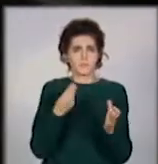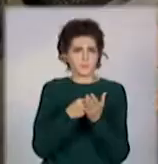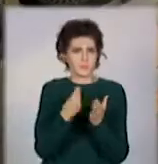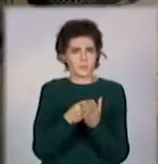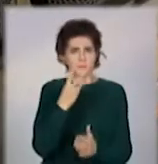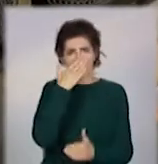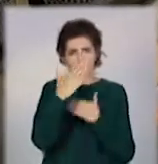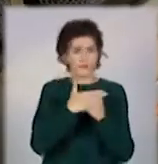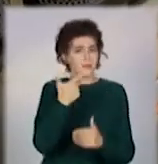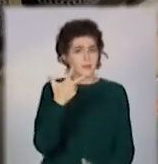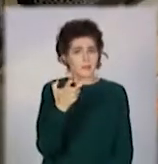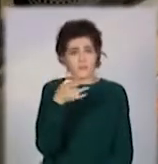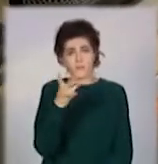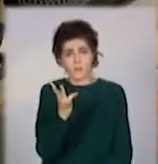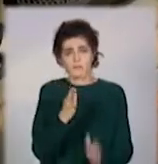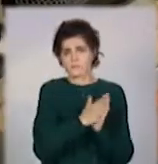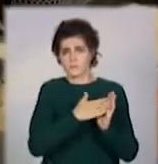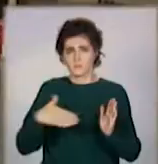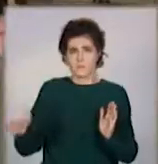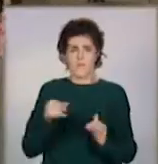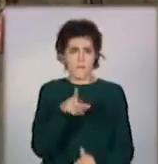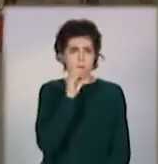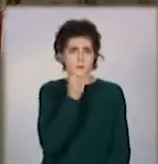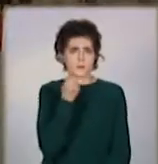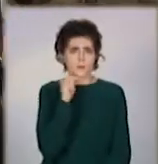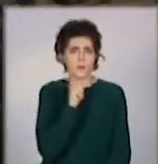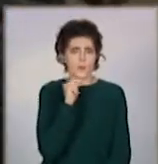трохи більше 300 гривень, тому й у попиті.